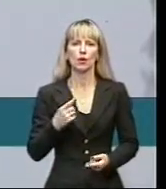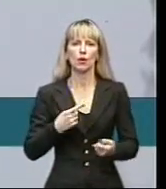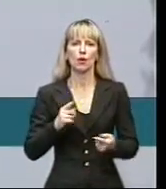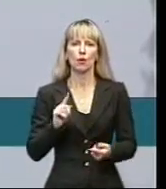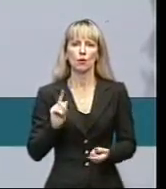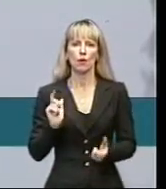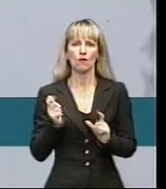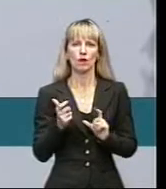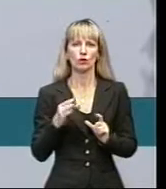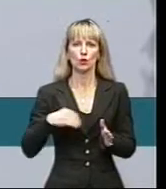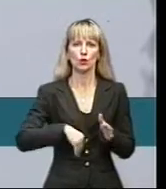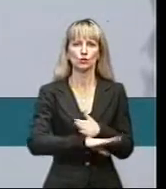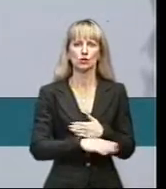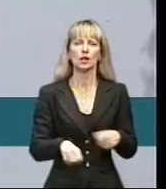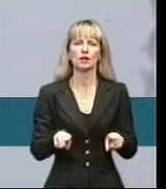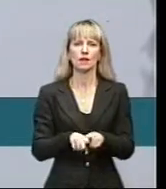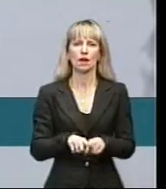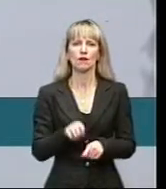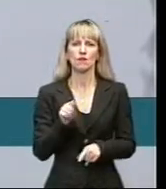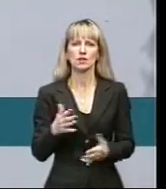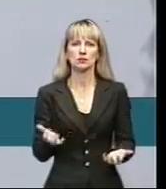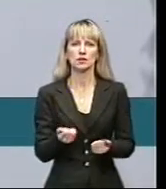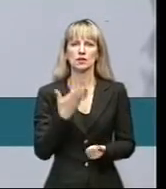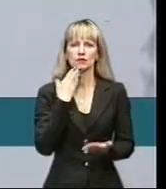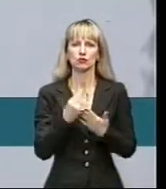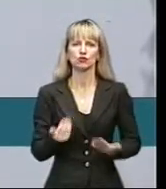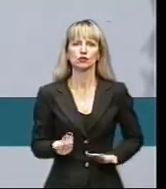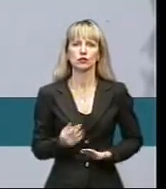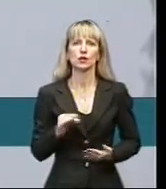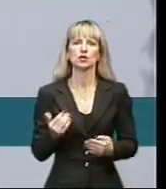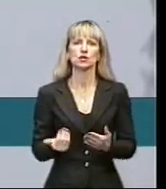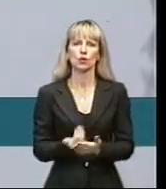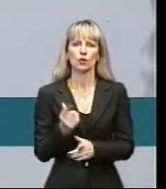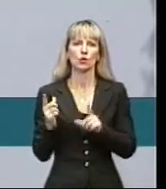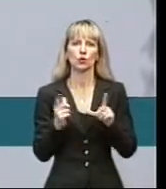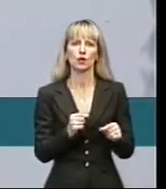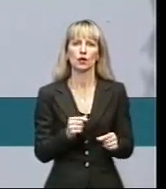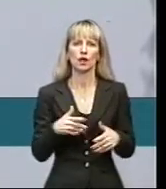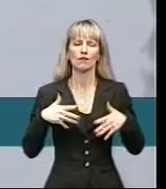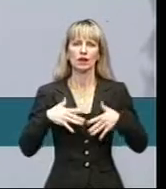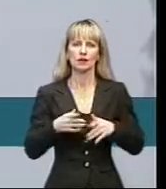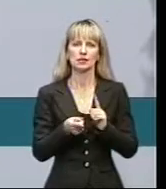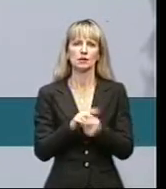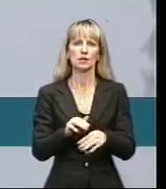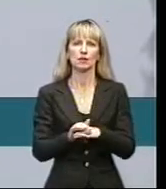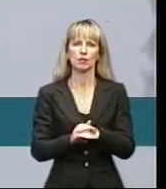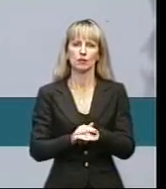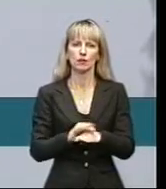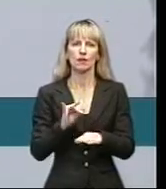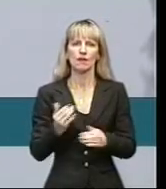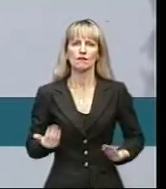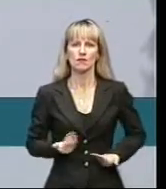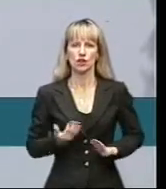пішла. І таким чином вона спасла своє життя, вона знову ж таки поїхала в Крим, змінила прізвище і